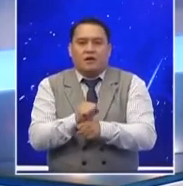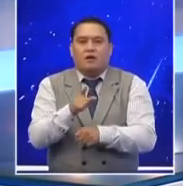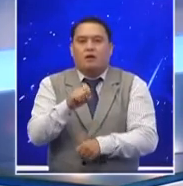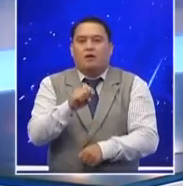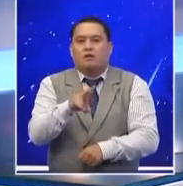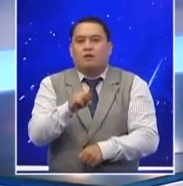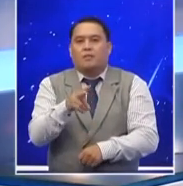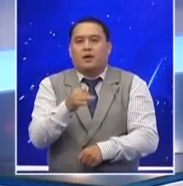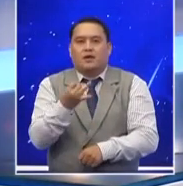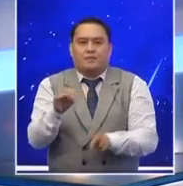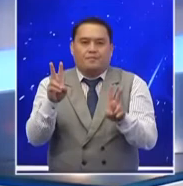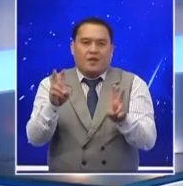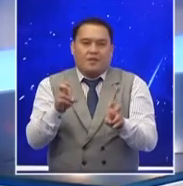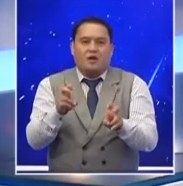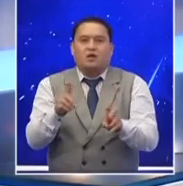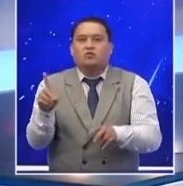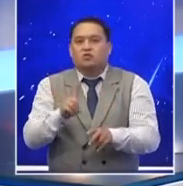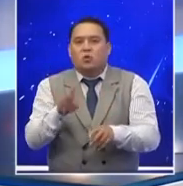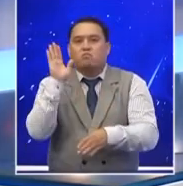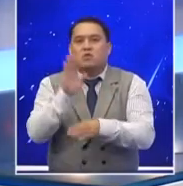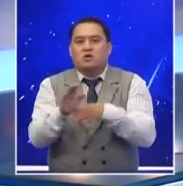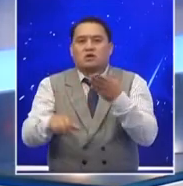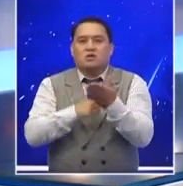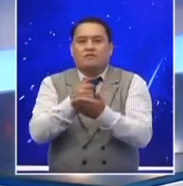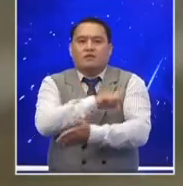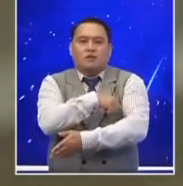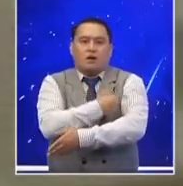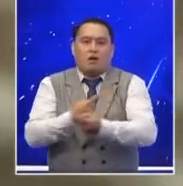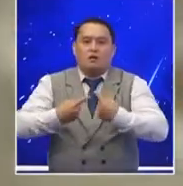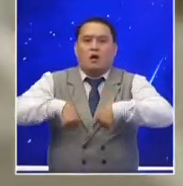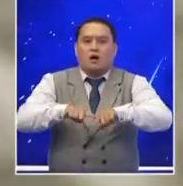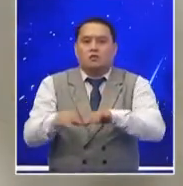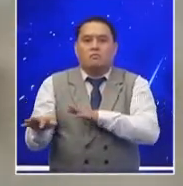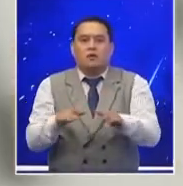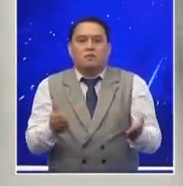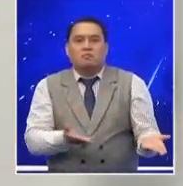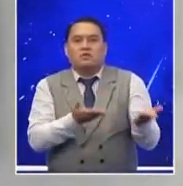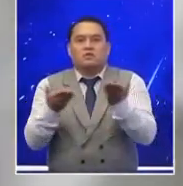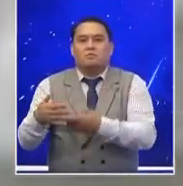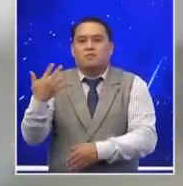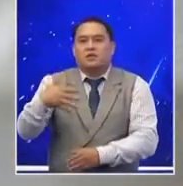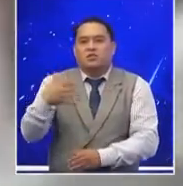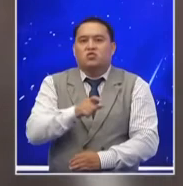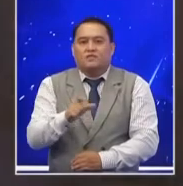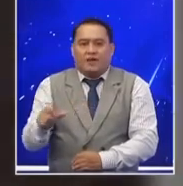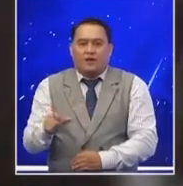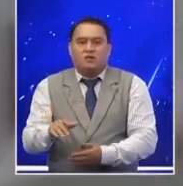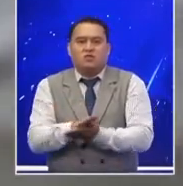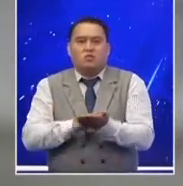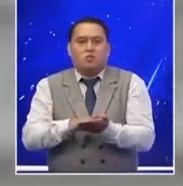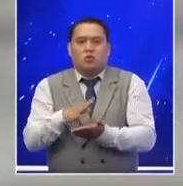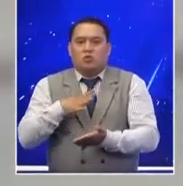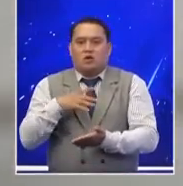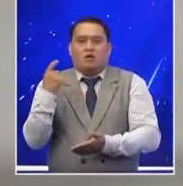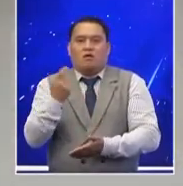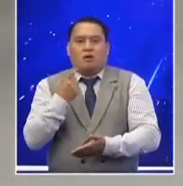ресторане «Ханталапай». Несмотря на постановление главного санврача, организатор мероприятия пригласил около 50 гостей. Ничего против этого не